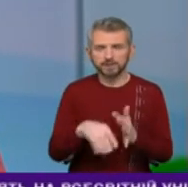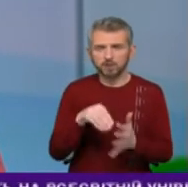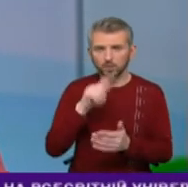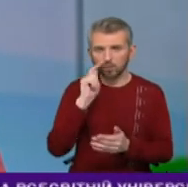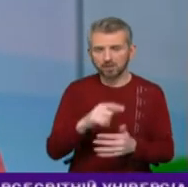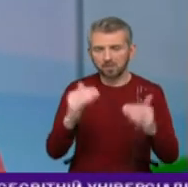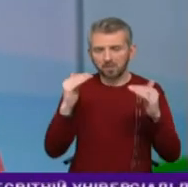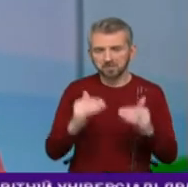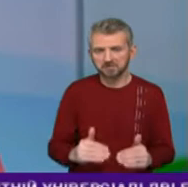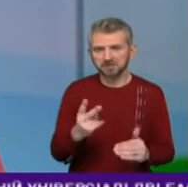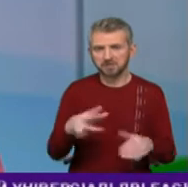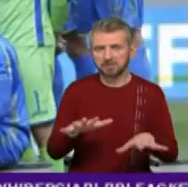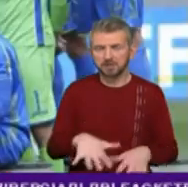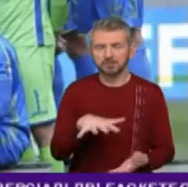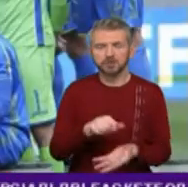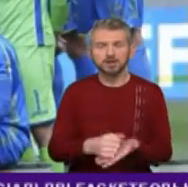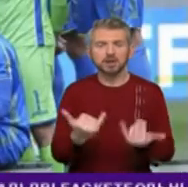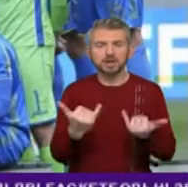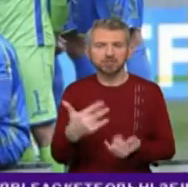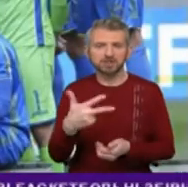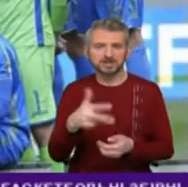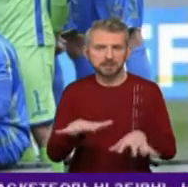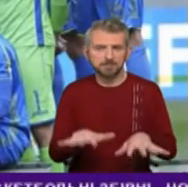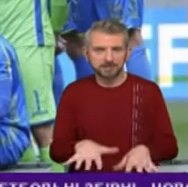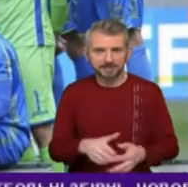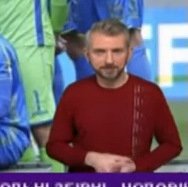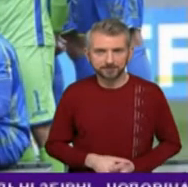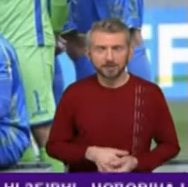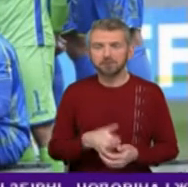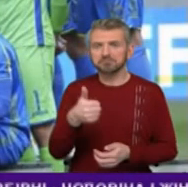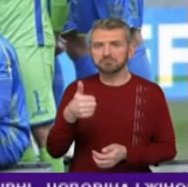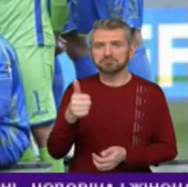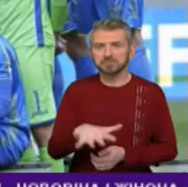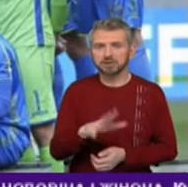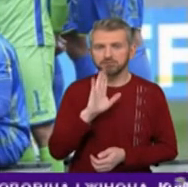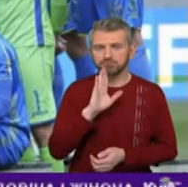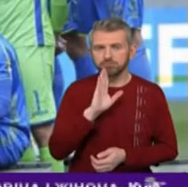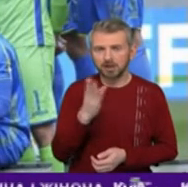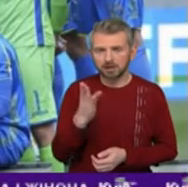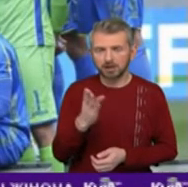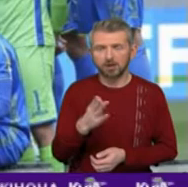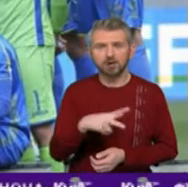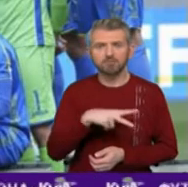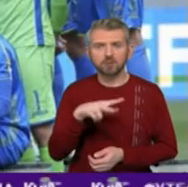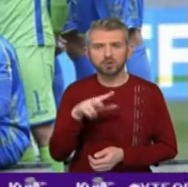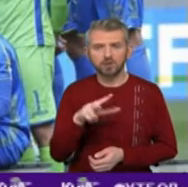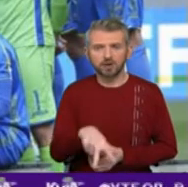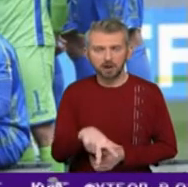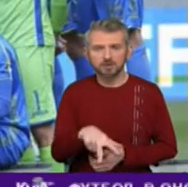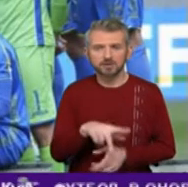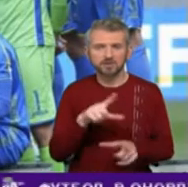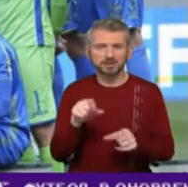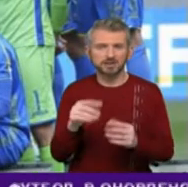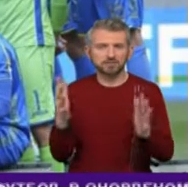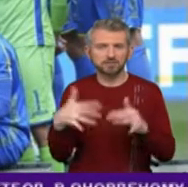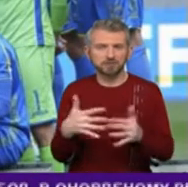України опустилася на 2 сходинки і посідає нині 30-ту позицію. Лідерує у рейтингу Бельгія. Португальці визнаним матчем, з